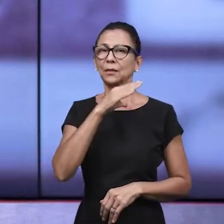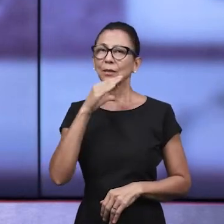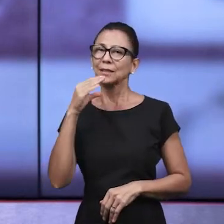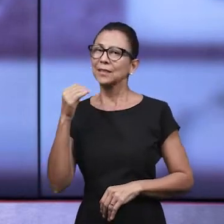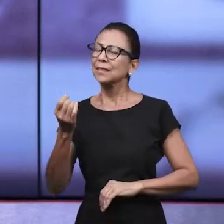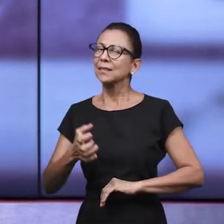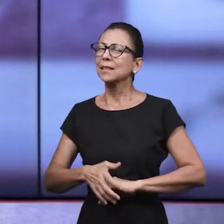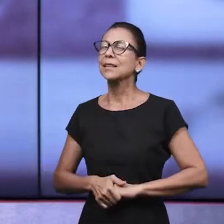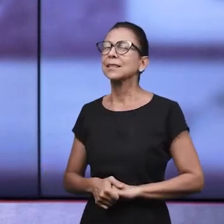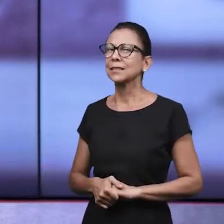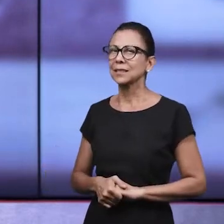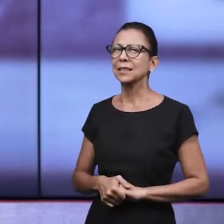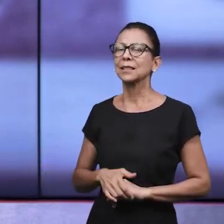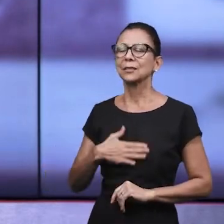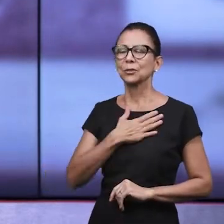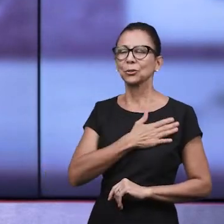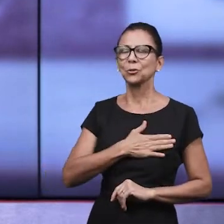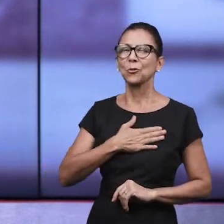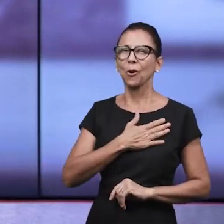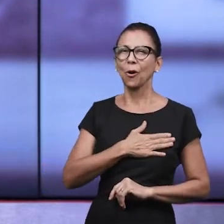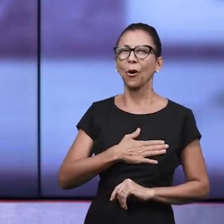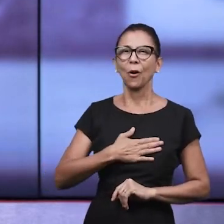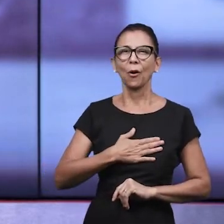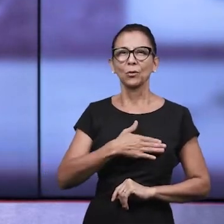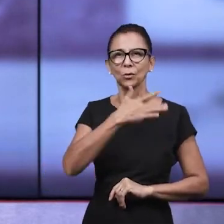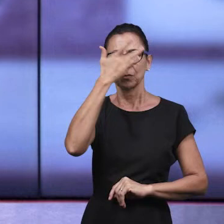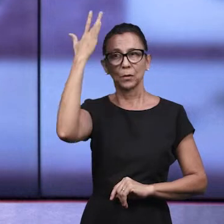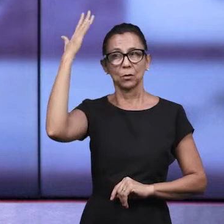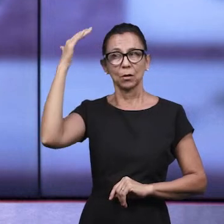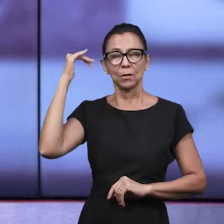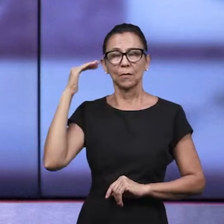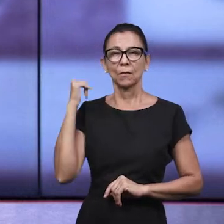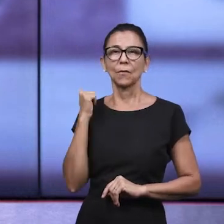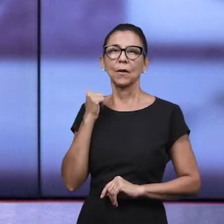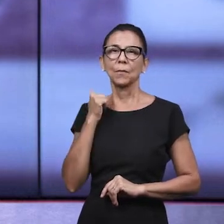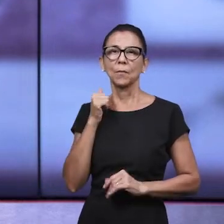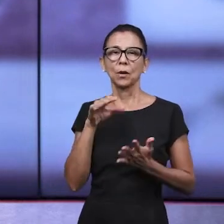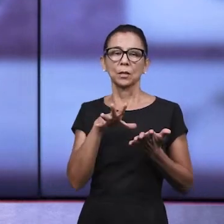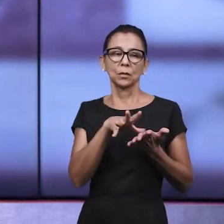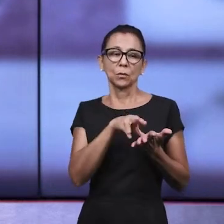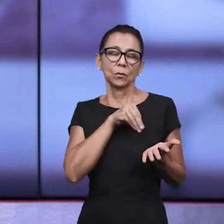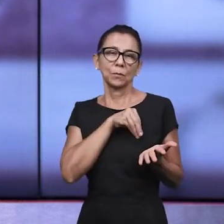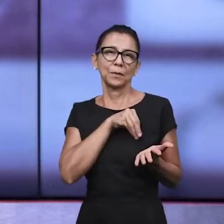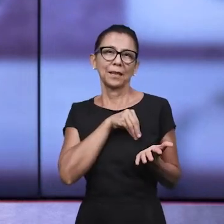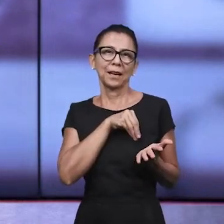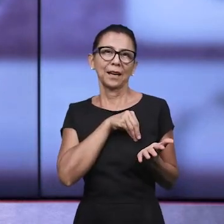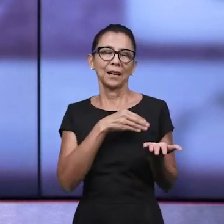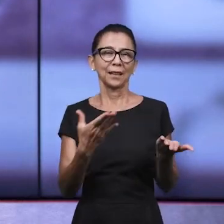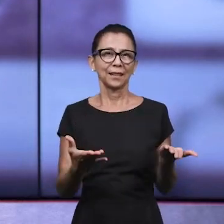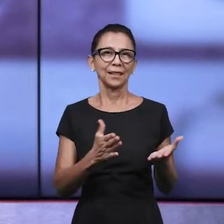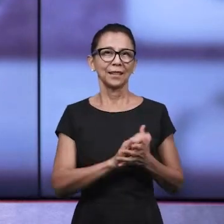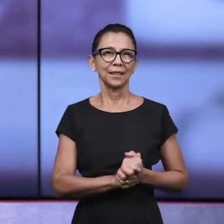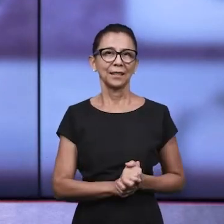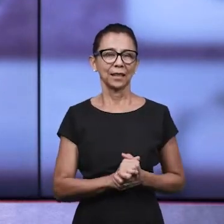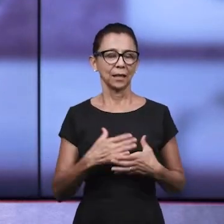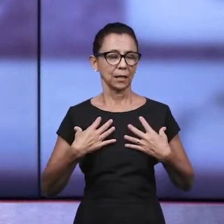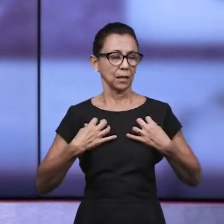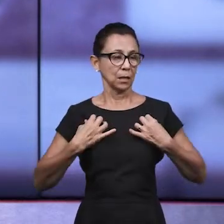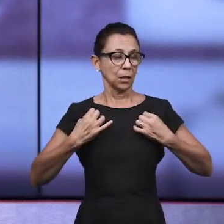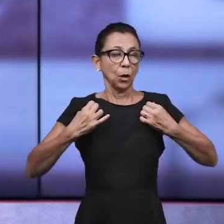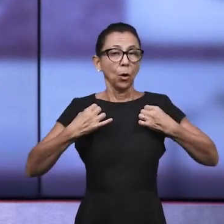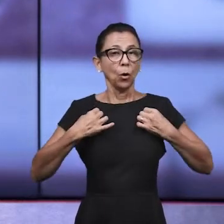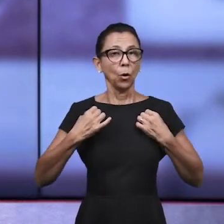la manière comme les personnes que plus exercent influence dans leur vie s'habillent, les paroles, les gestes,